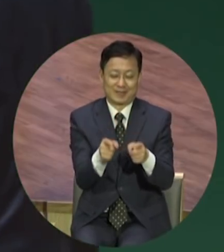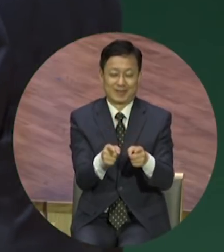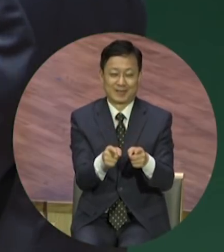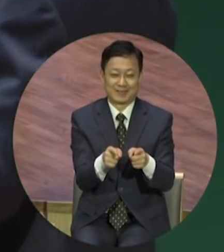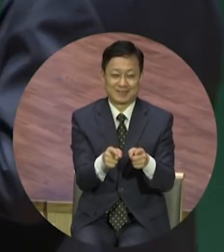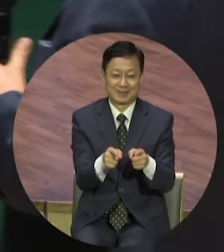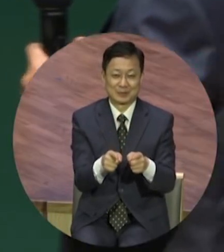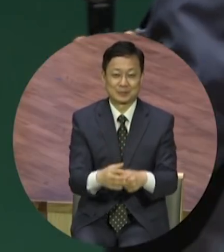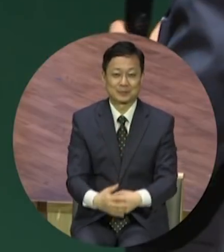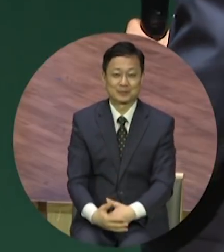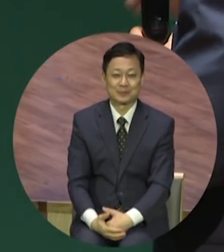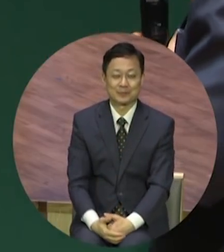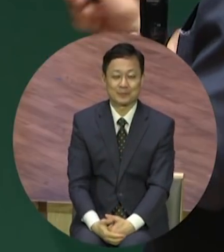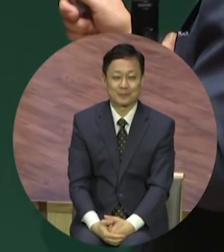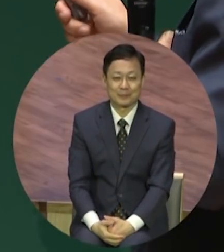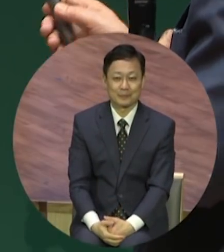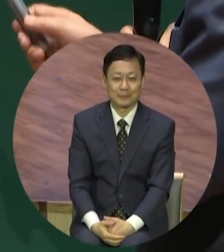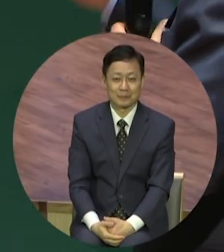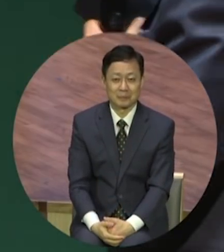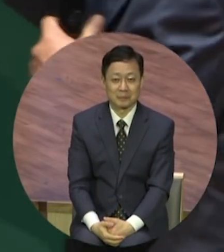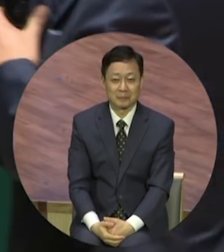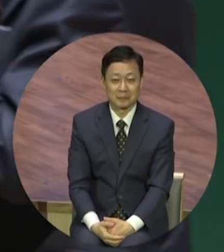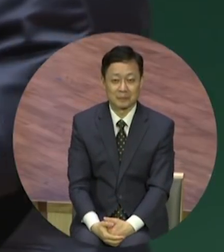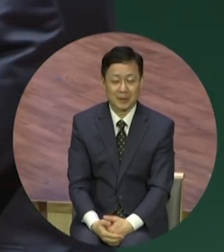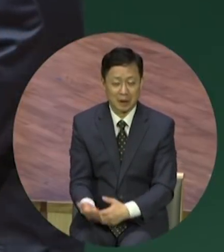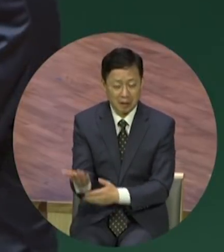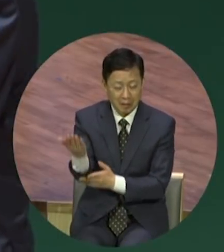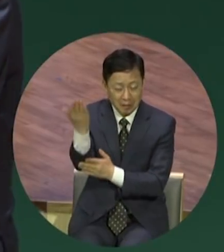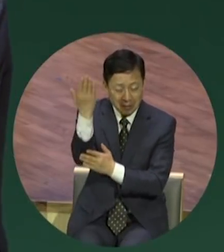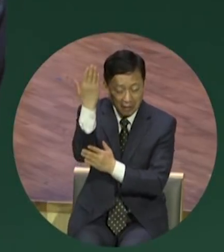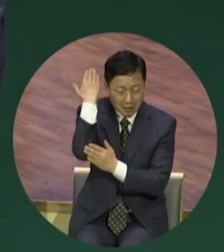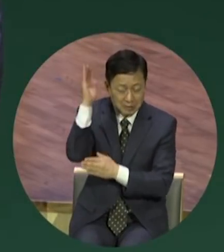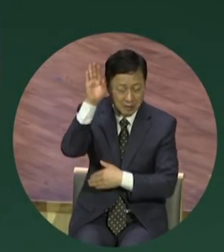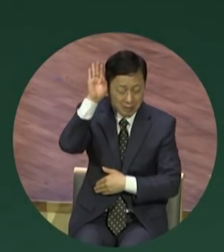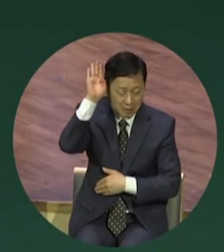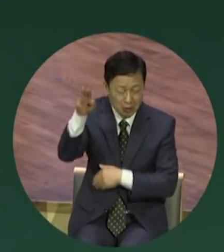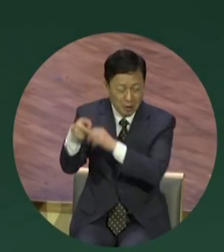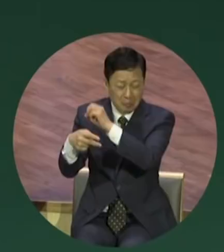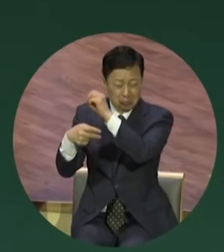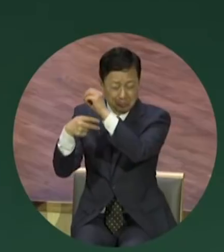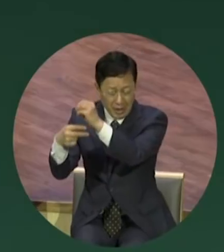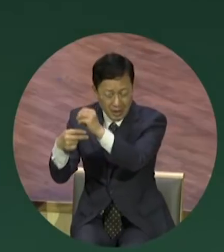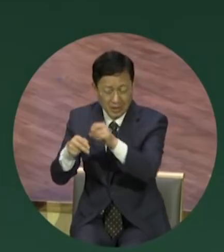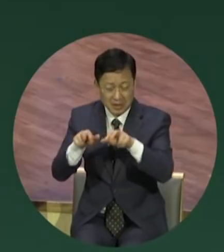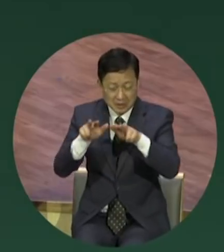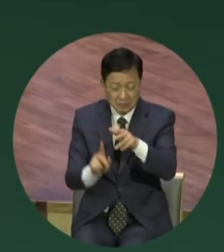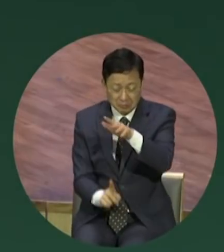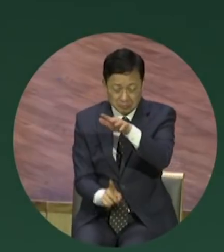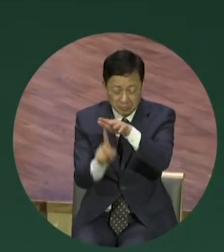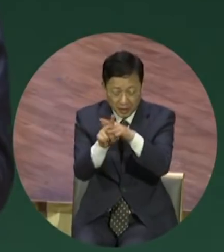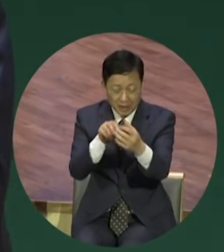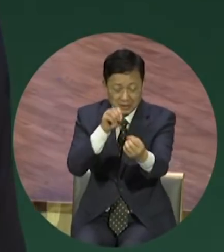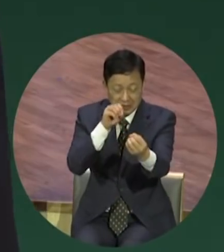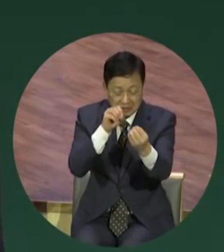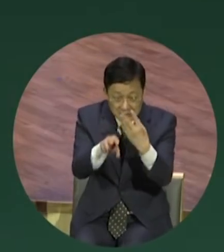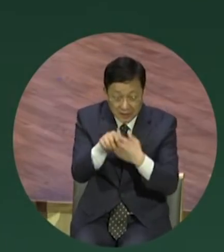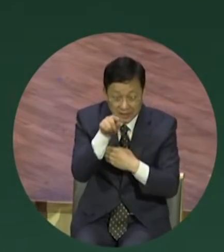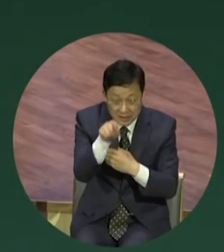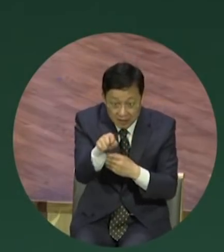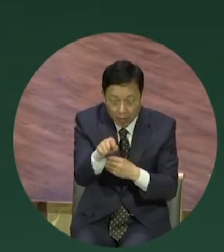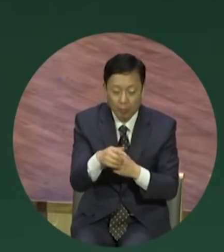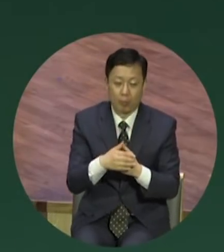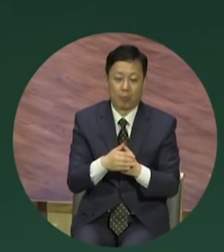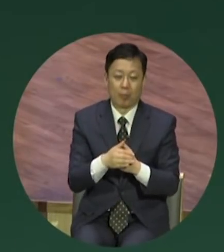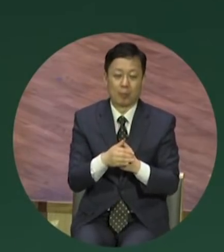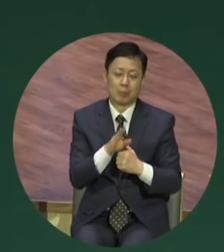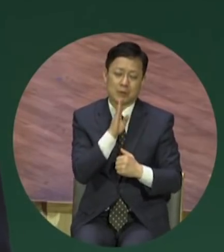Crises are opportunities for you to enjoy. 그냥 기회가 아니라는 거 전무후무를 이룰 기회예요. It's not just a simple chance or opportunity. It is an opportunity for you to